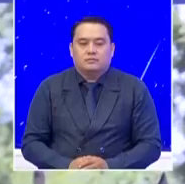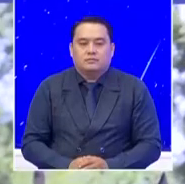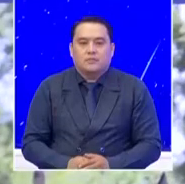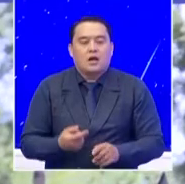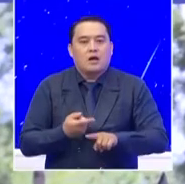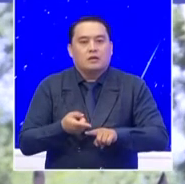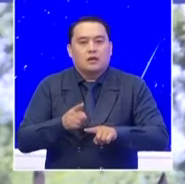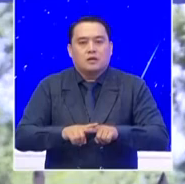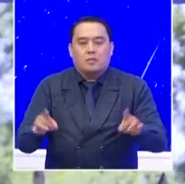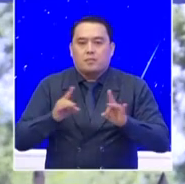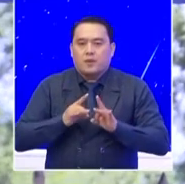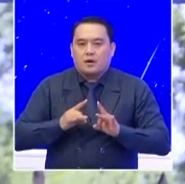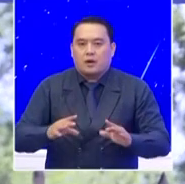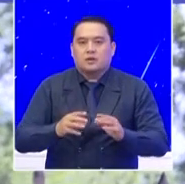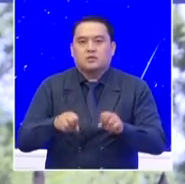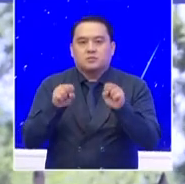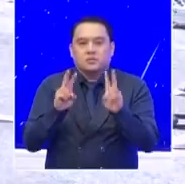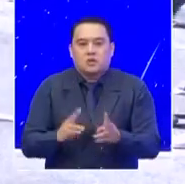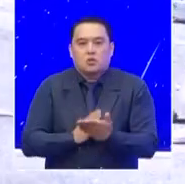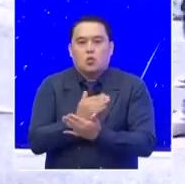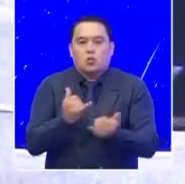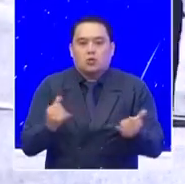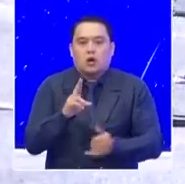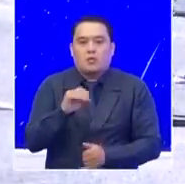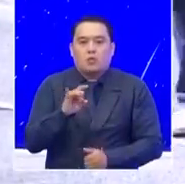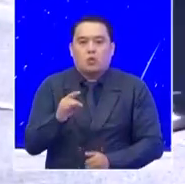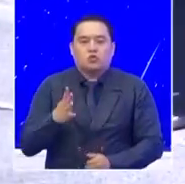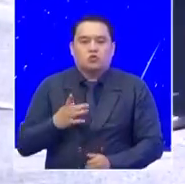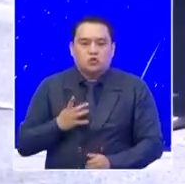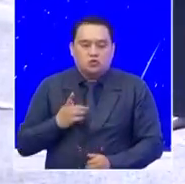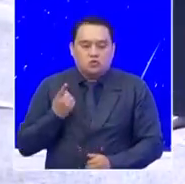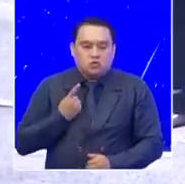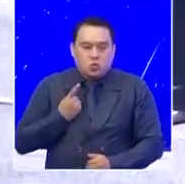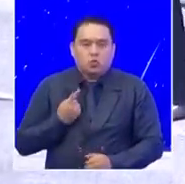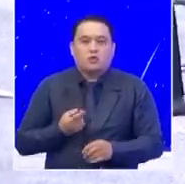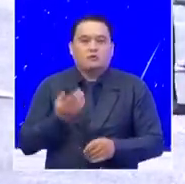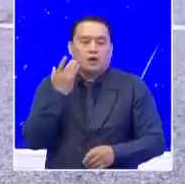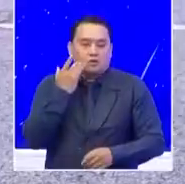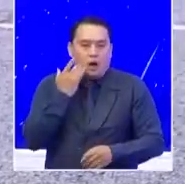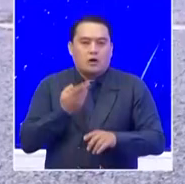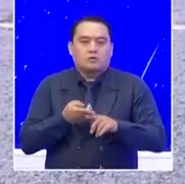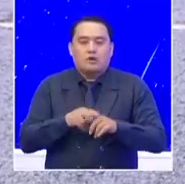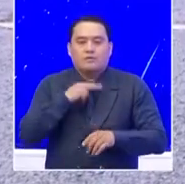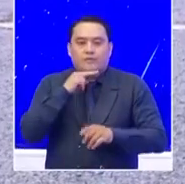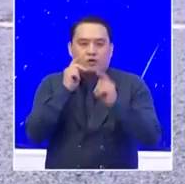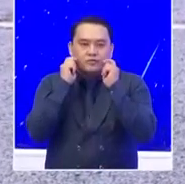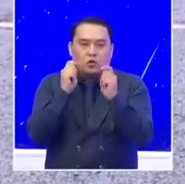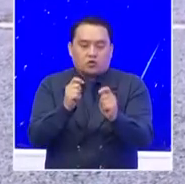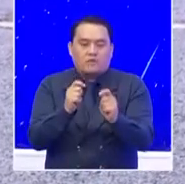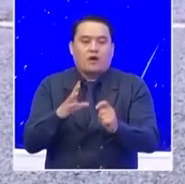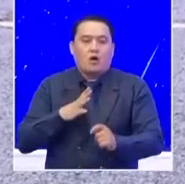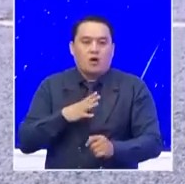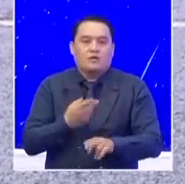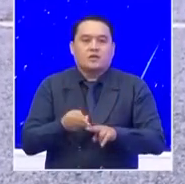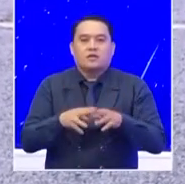Этот праздник дети Центра оказания специальных социальных услуг «Камкор» ждут с нетерпением. Получать подарки и быть в центре внимания хочет каждый. И